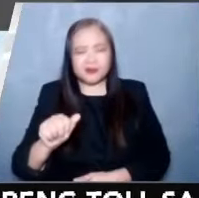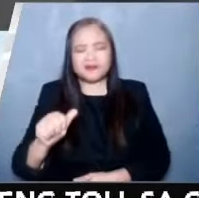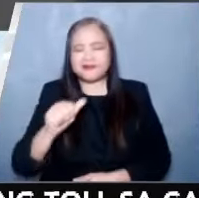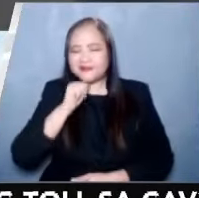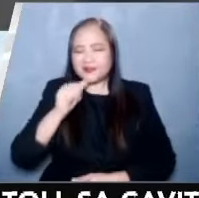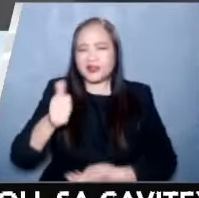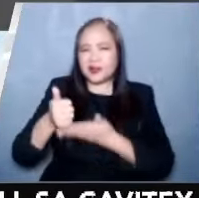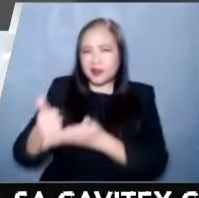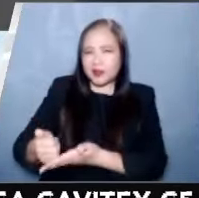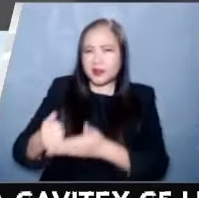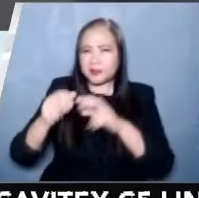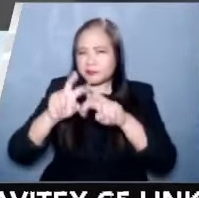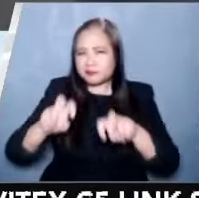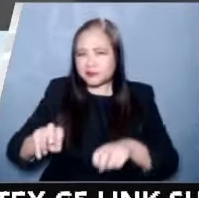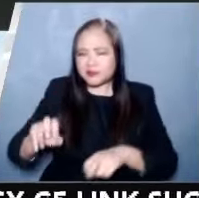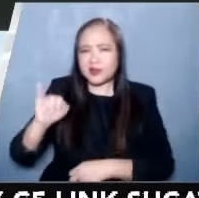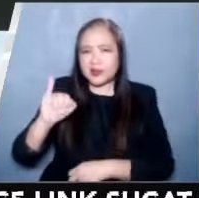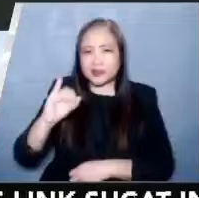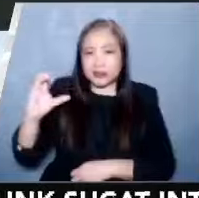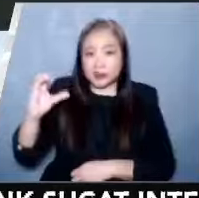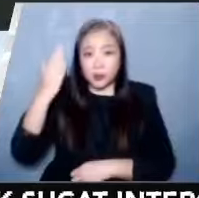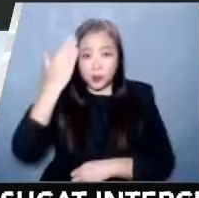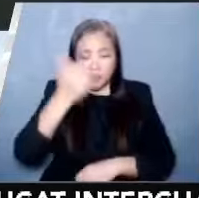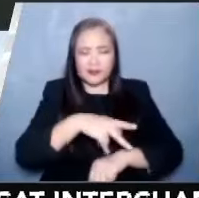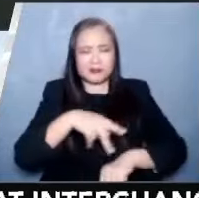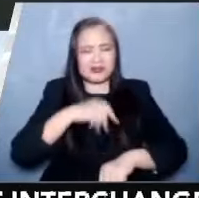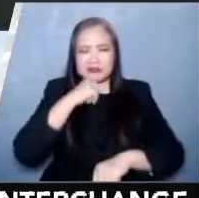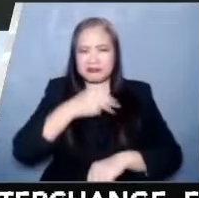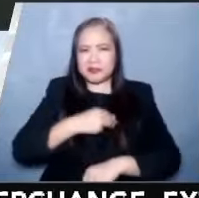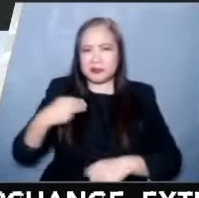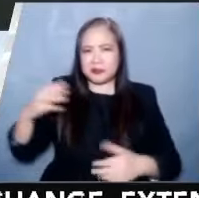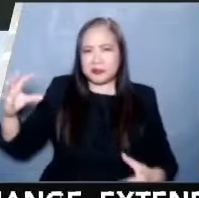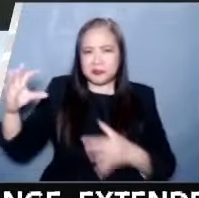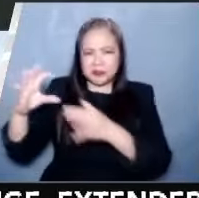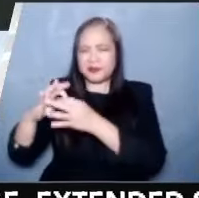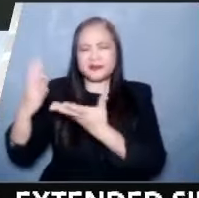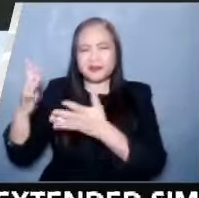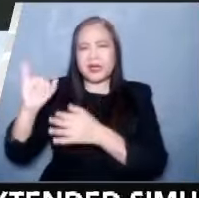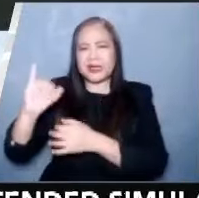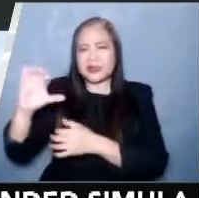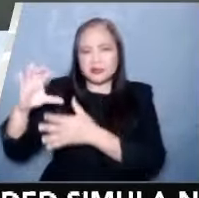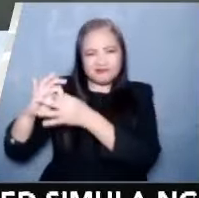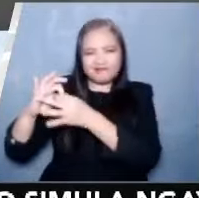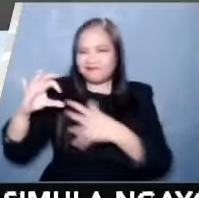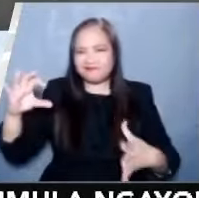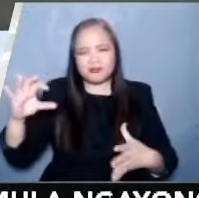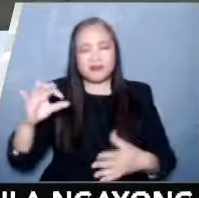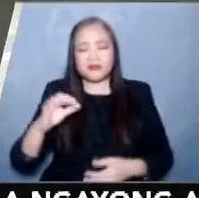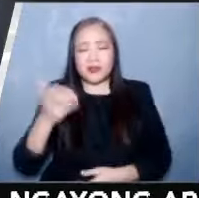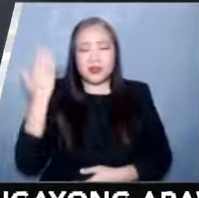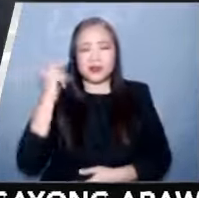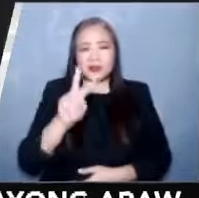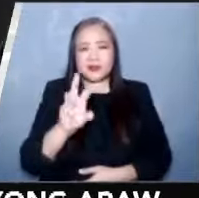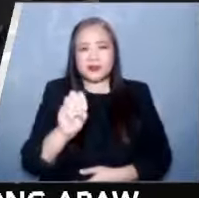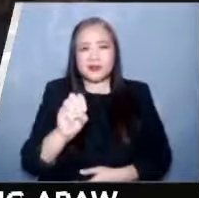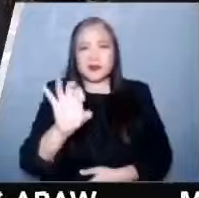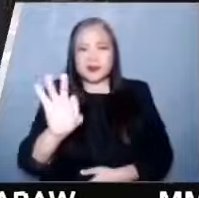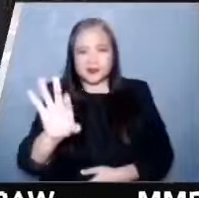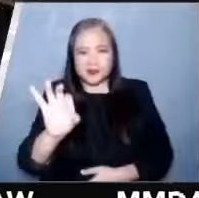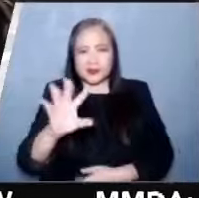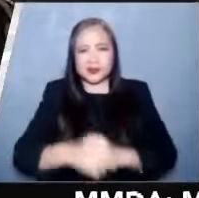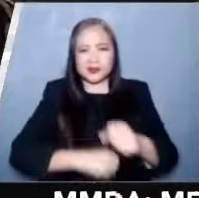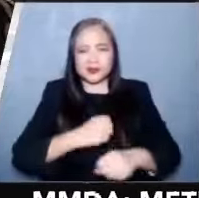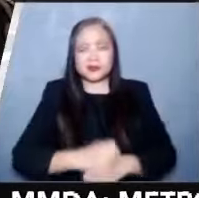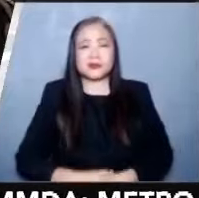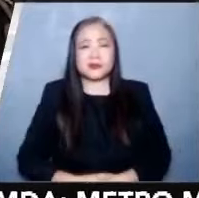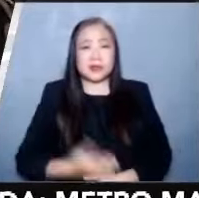Wala na raw relasyon ng Pilipinas sa ICC matapos mag-withdraw ang bansa sa Rome Statute noong 2019. Ayon naman kay dating presidential